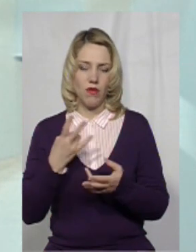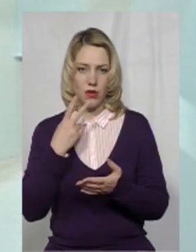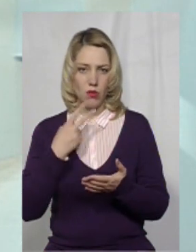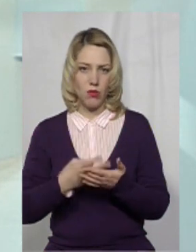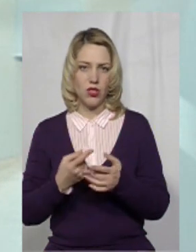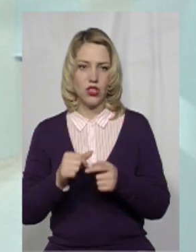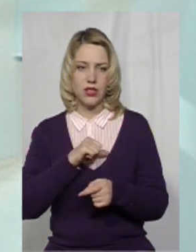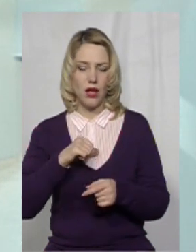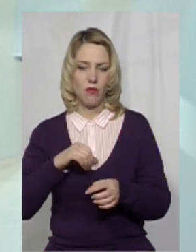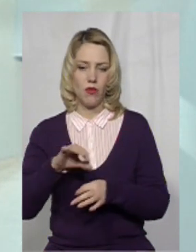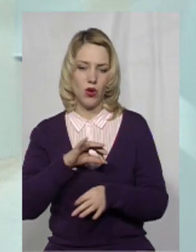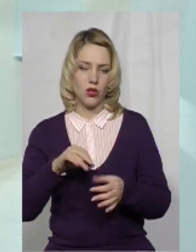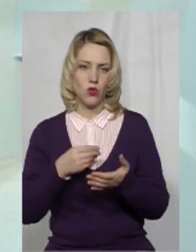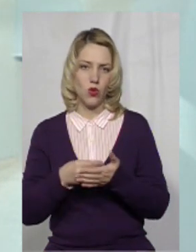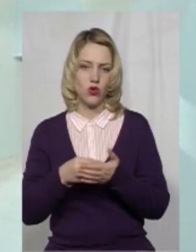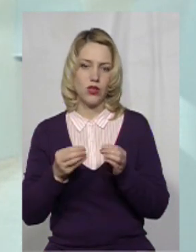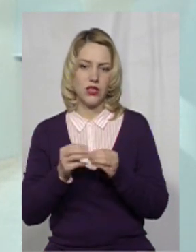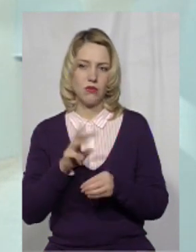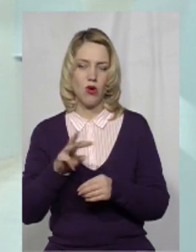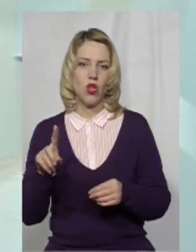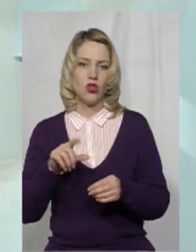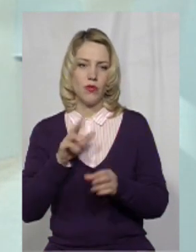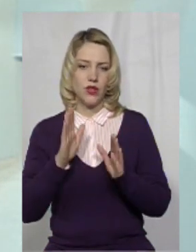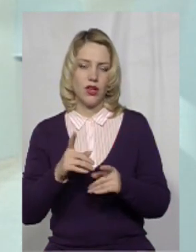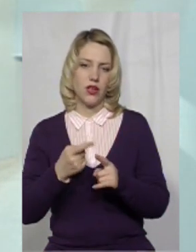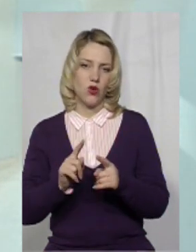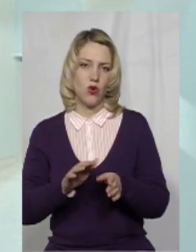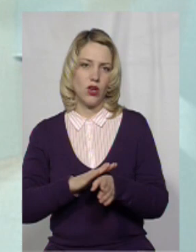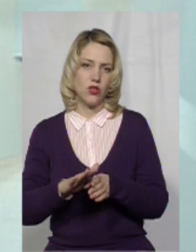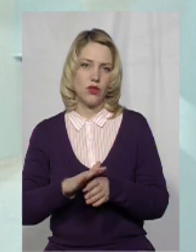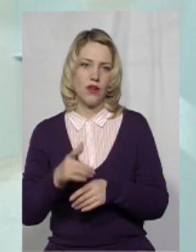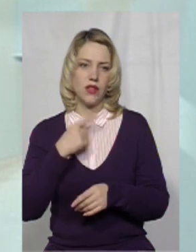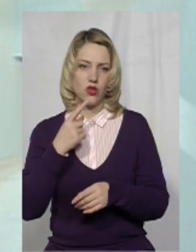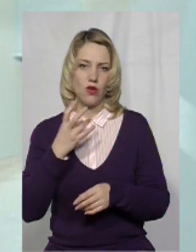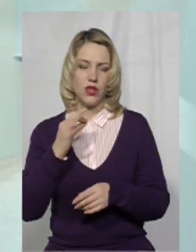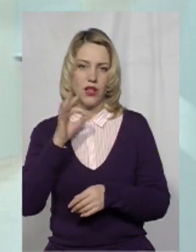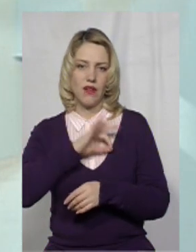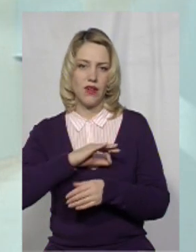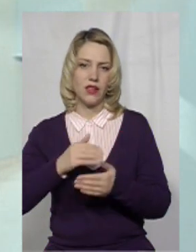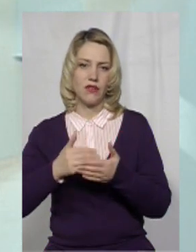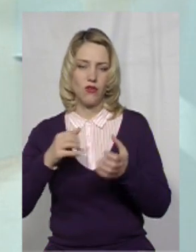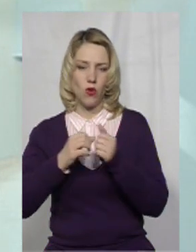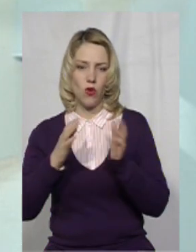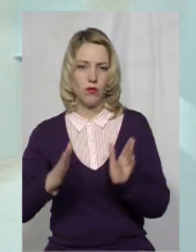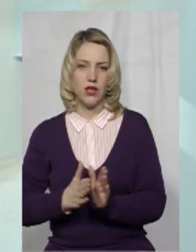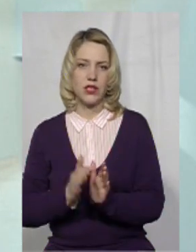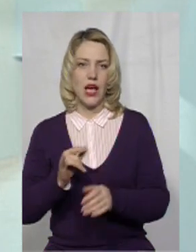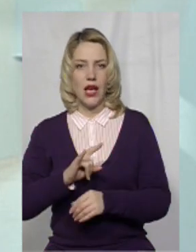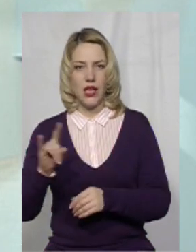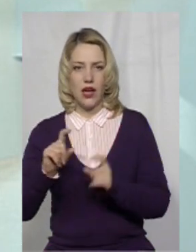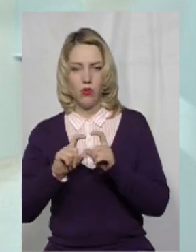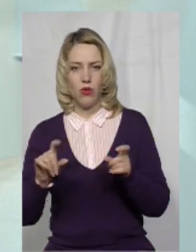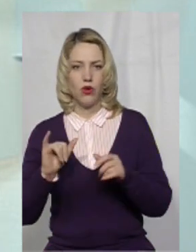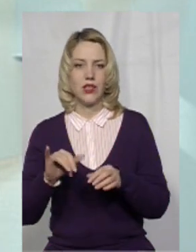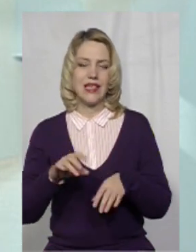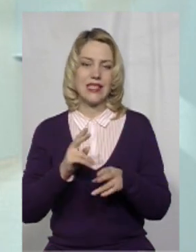близько теж 10 мільйонів для того, щоб ми його тільки реалізували. То, якщо сказати ефект від в комплексі і аеропорт, і